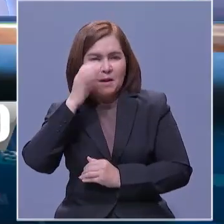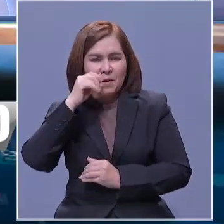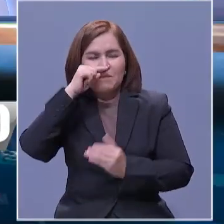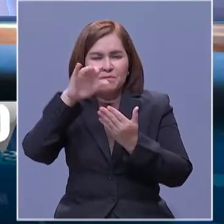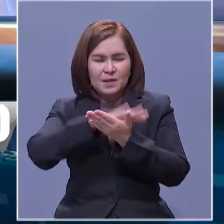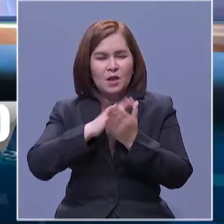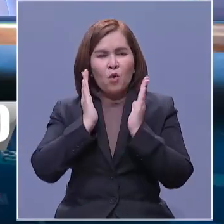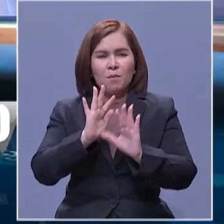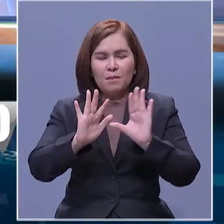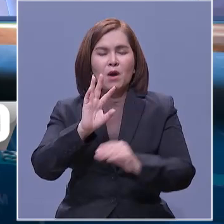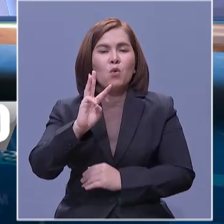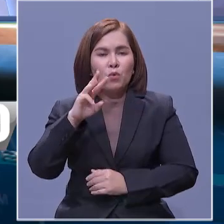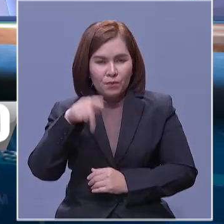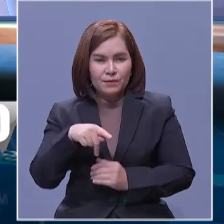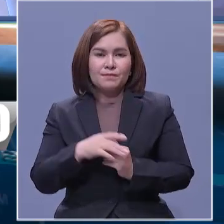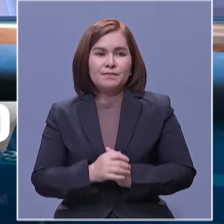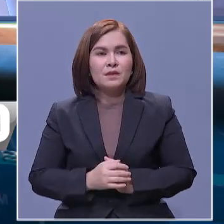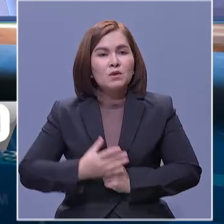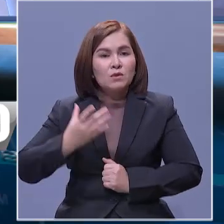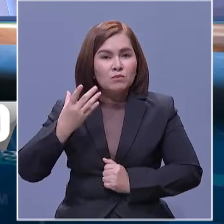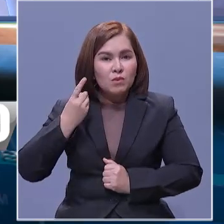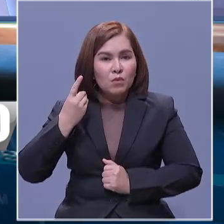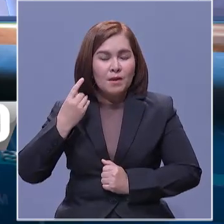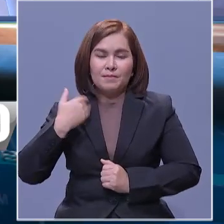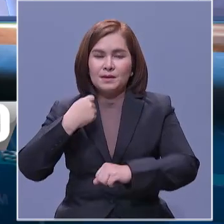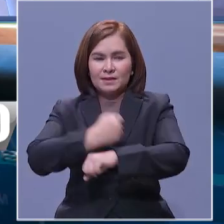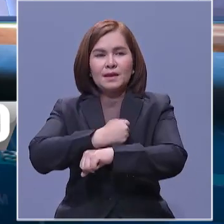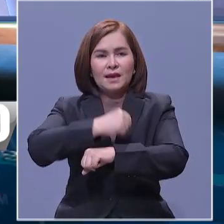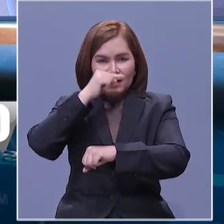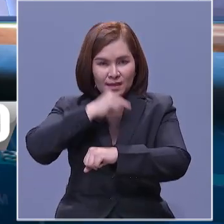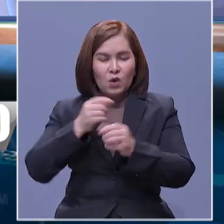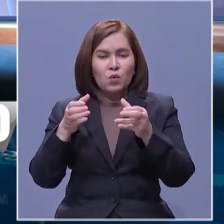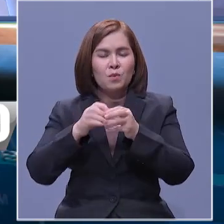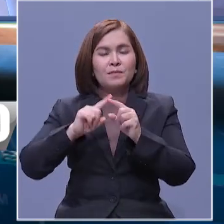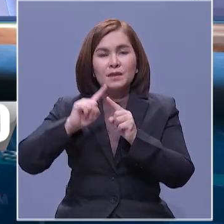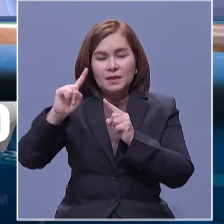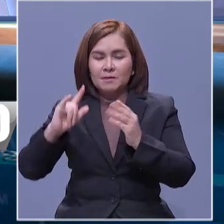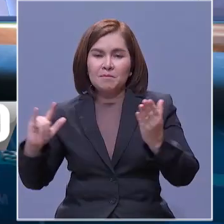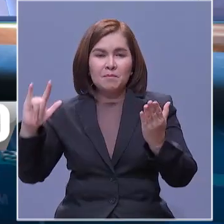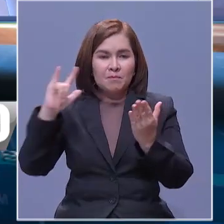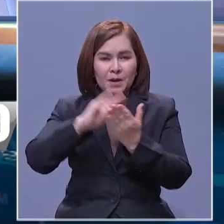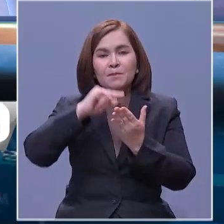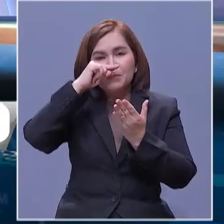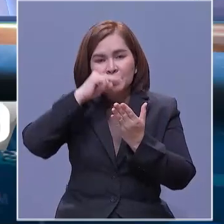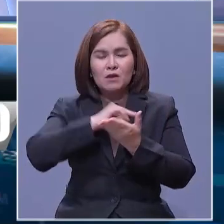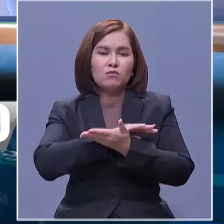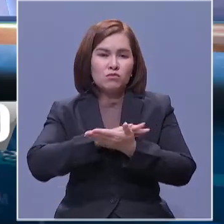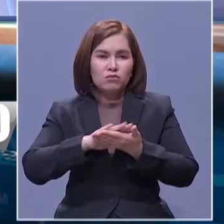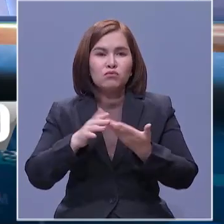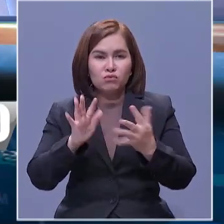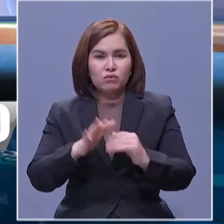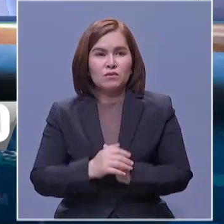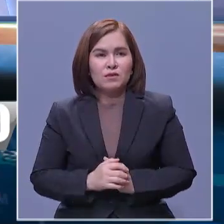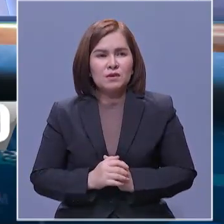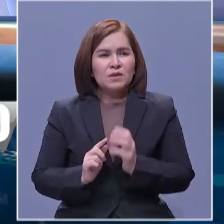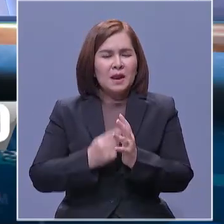นใช่ไหมครับแล้วเมื่อวานนี้อย่างที่เรารายงานว่าก็มีแรงงานไทยล็อตแรกที่กลับมาคือตอนแรกเนี่ยเข้าใจว่าม